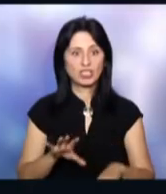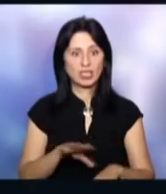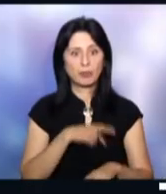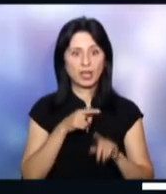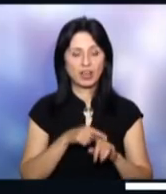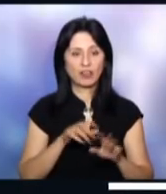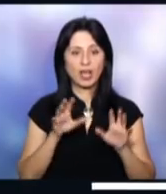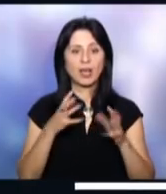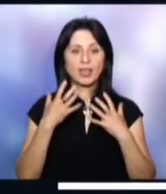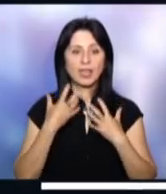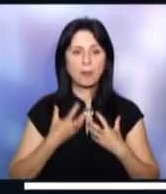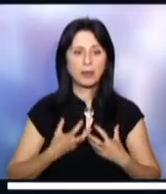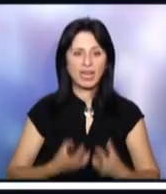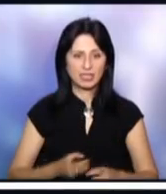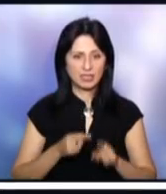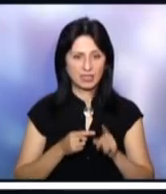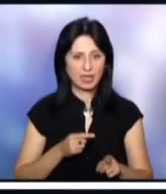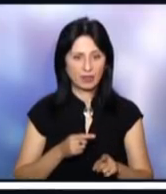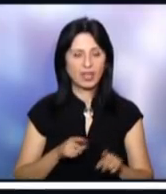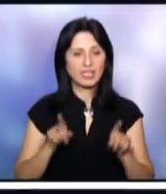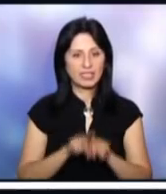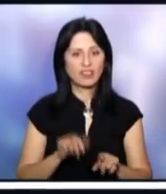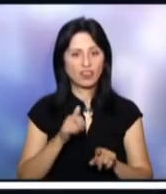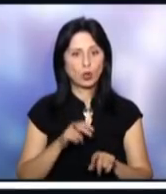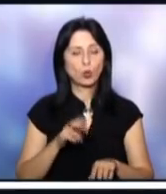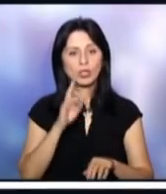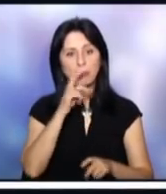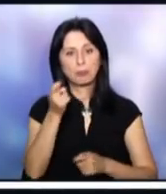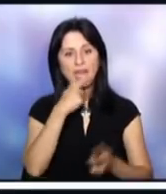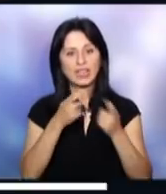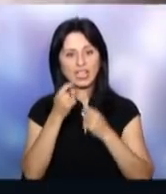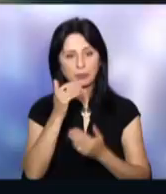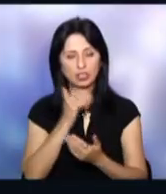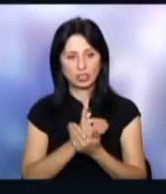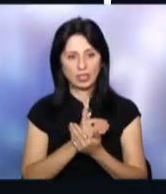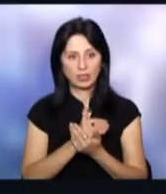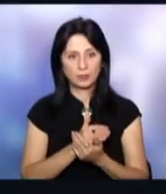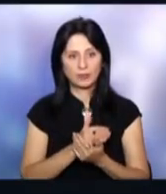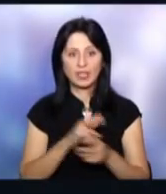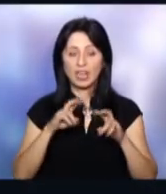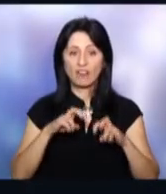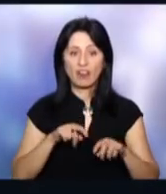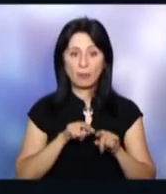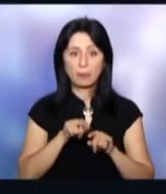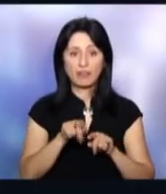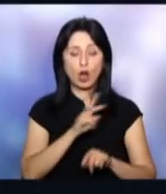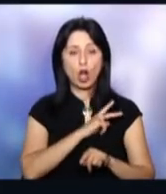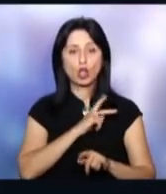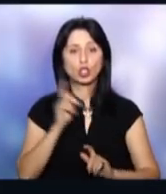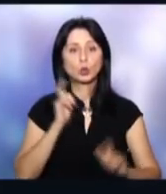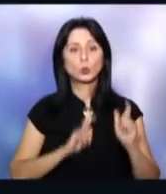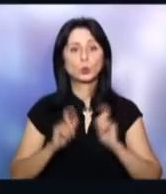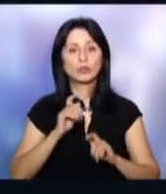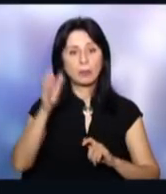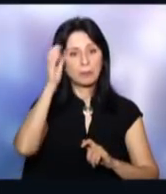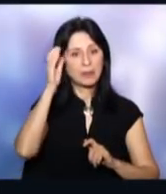იყოს დეპრესიის ერთ-ერთი სიმპტომი, ისევე როგორც მედიკამენტების შედეგი. კვლევის ფარგლებში ლონდონის